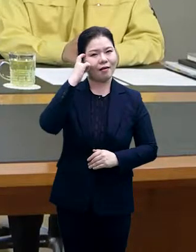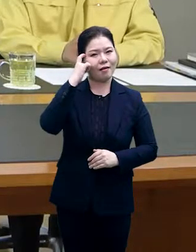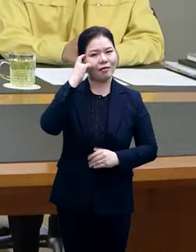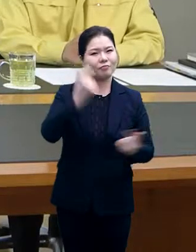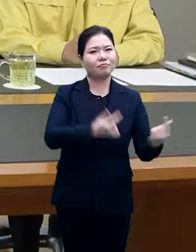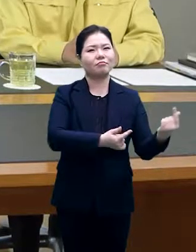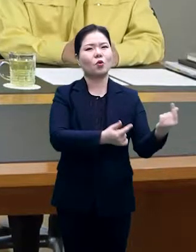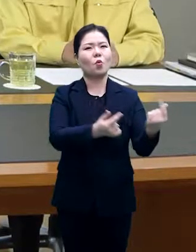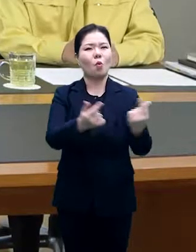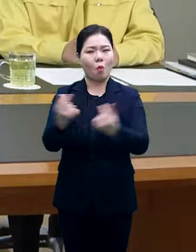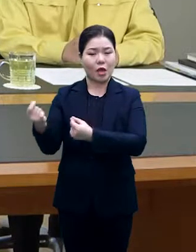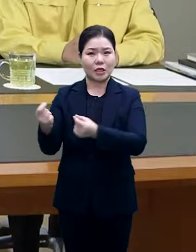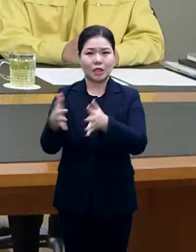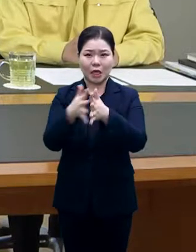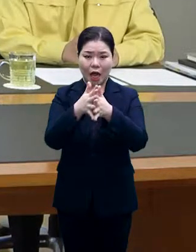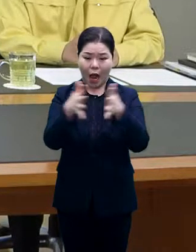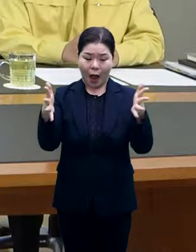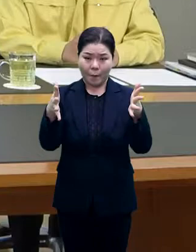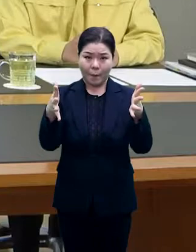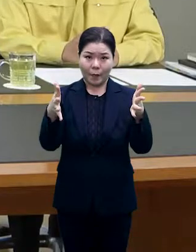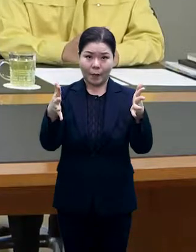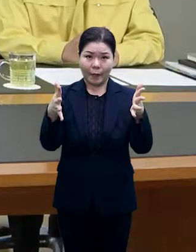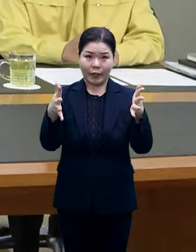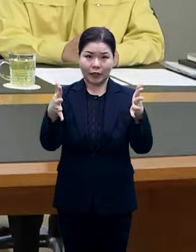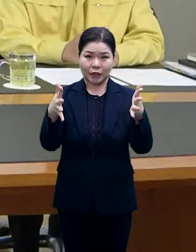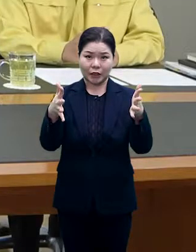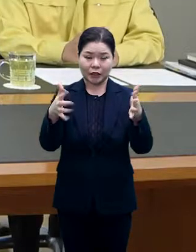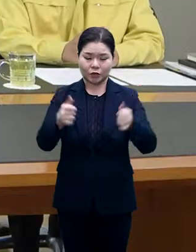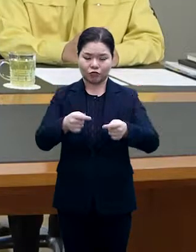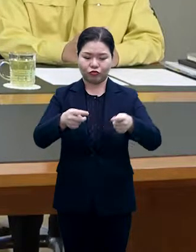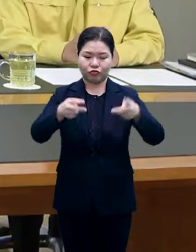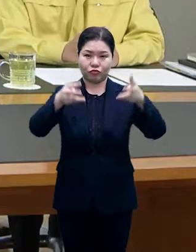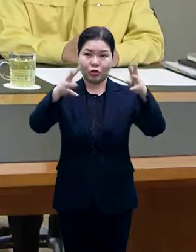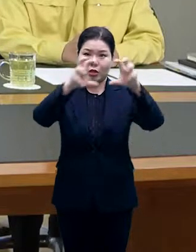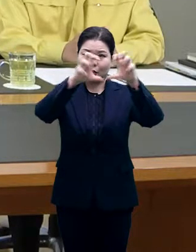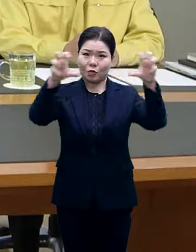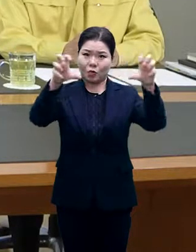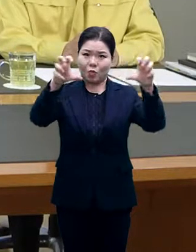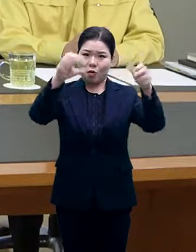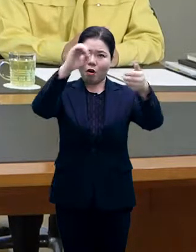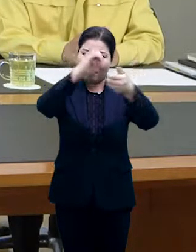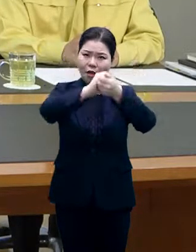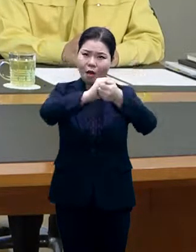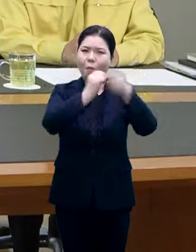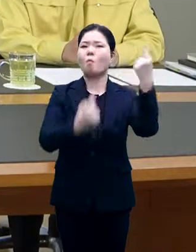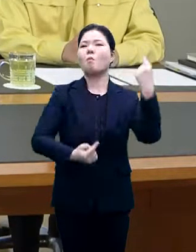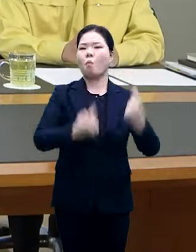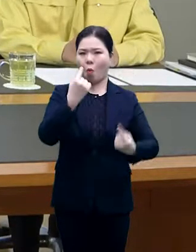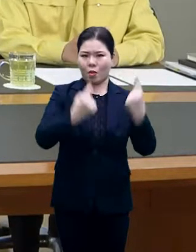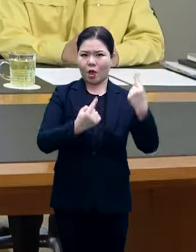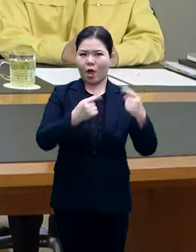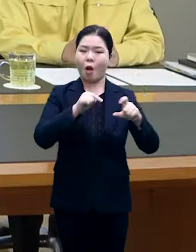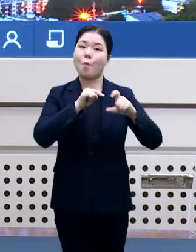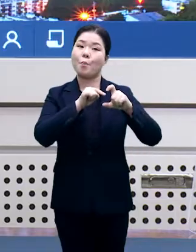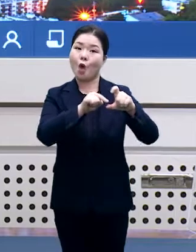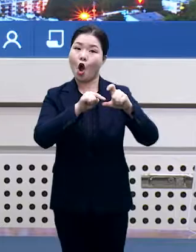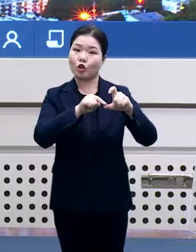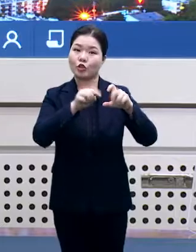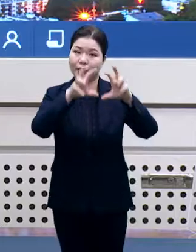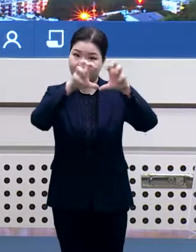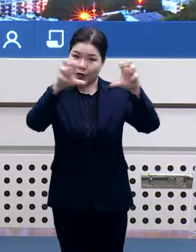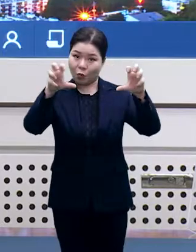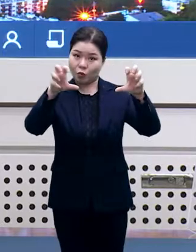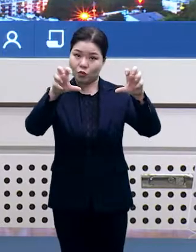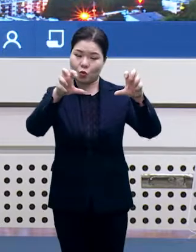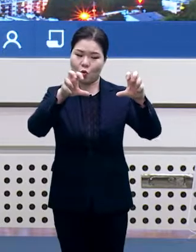생각은 일률적인 아파트 층구를 35층으로 제한하기보다는